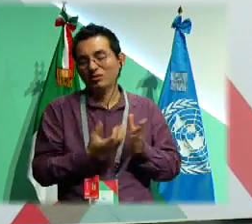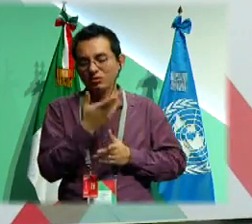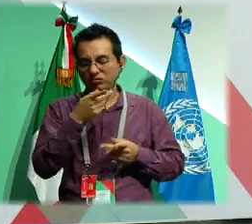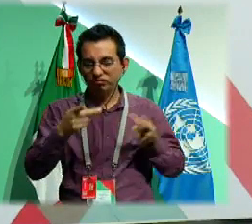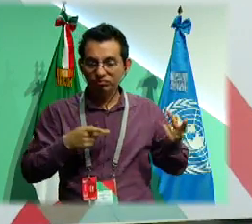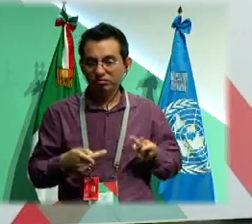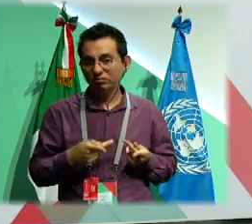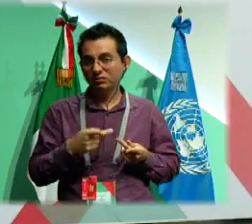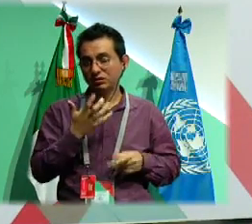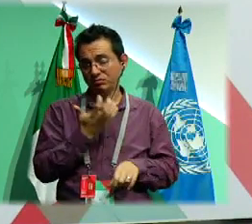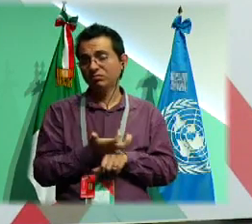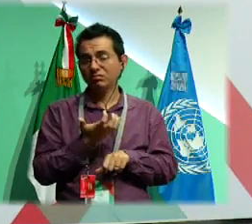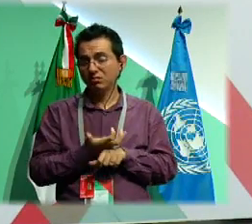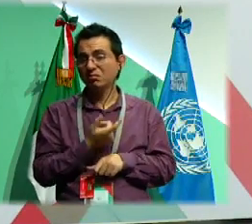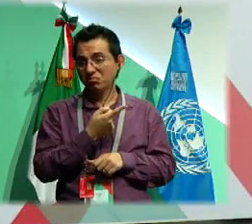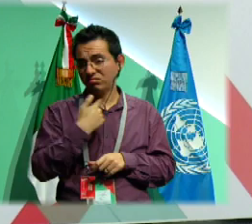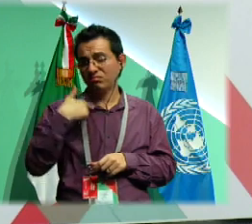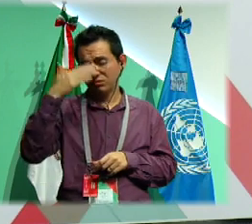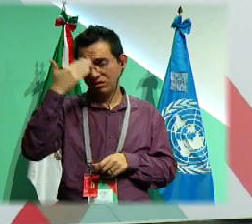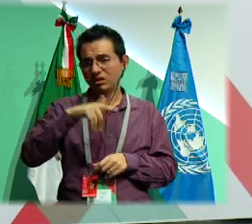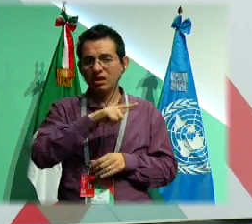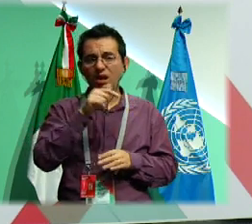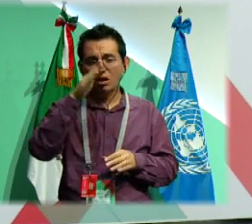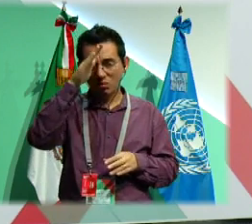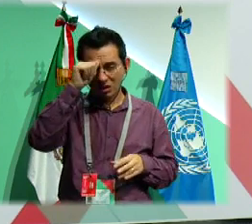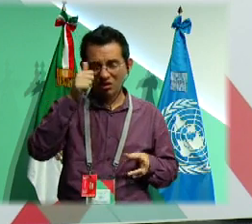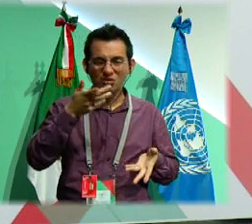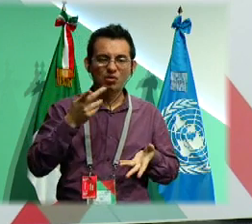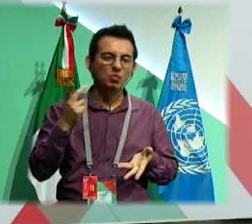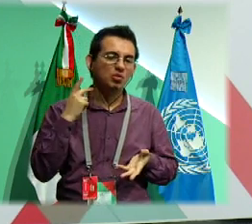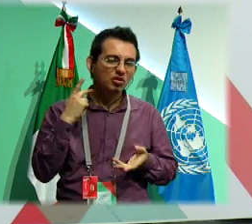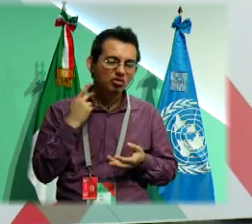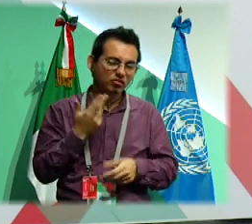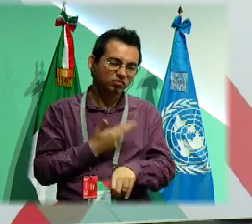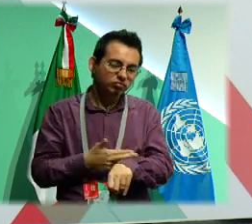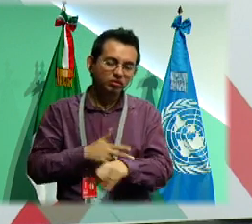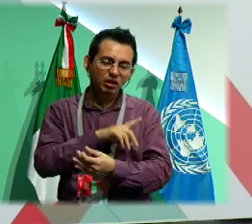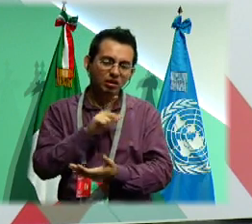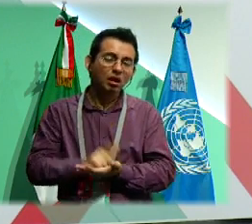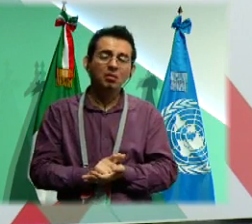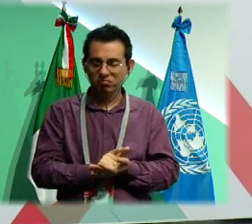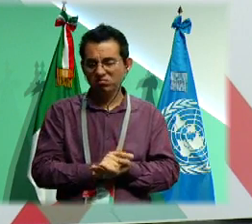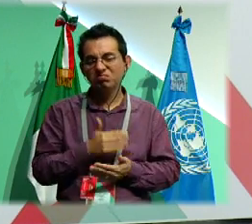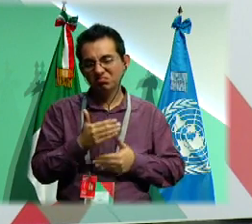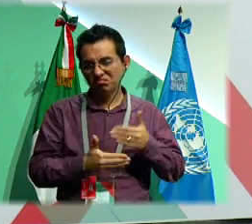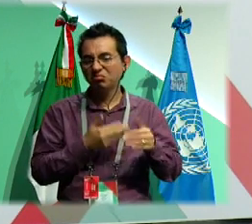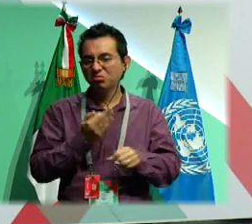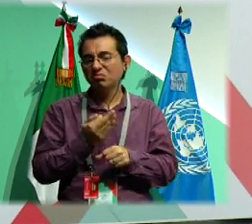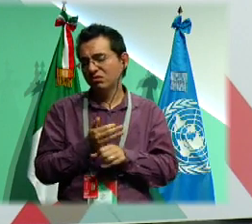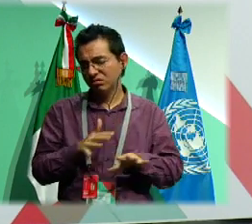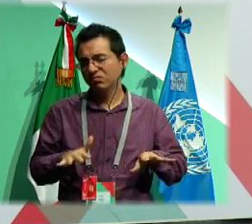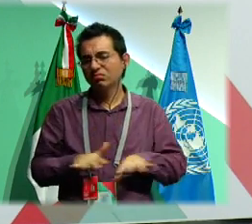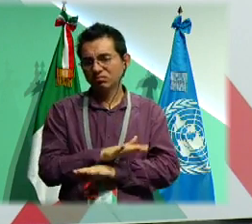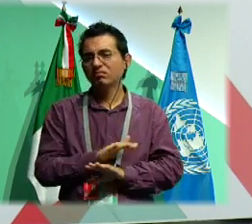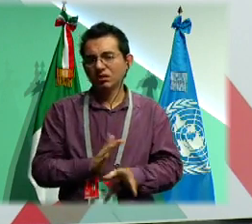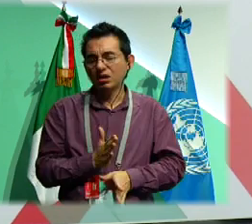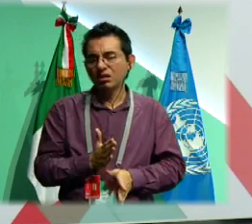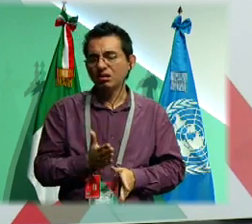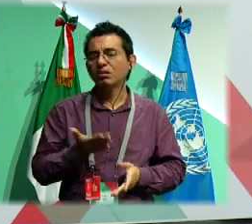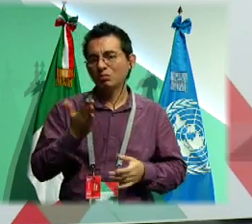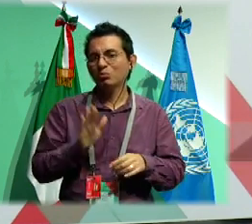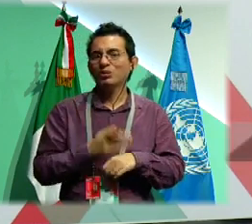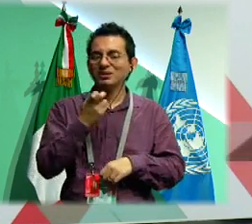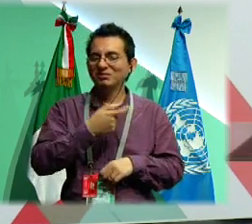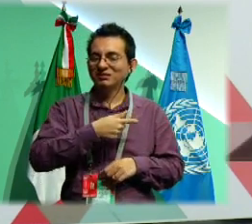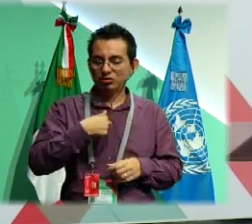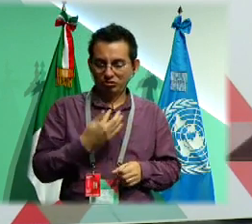Les accords commerciaux tels qu'ils ont été négociés vont être modifiés. Donc, je vois